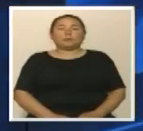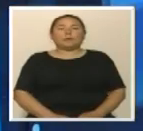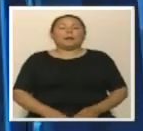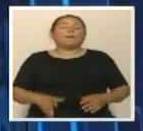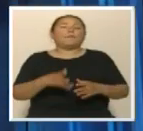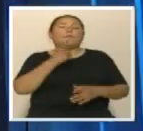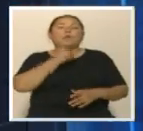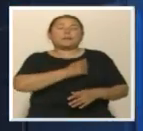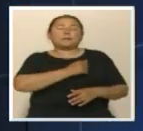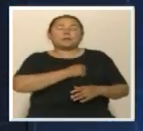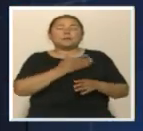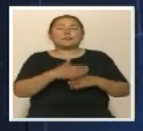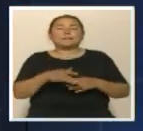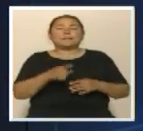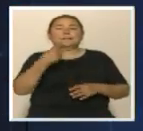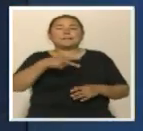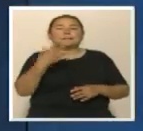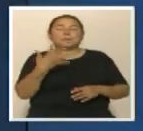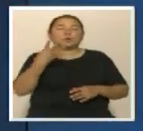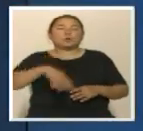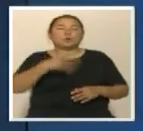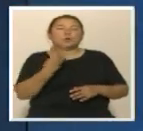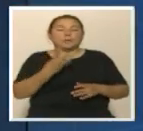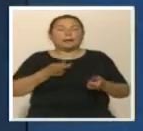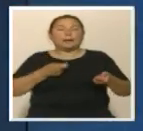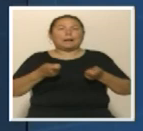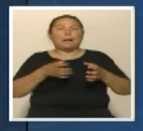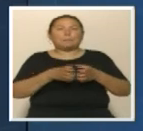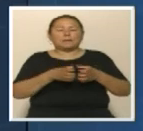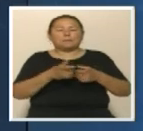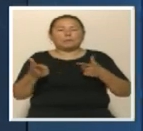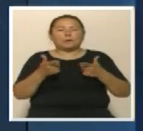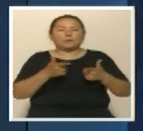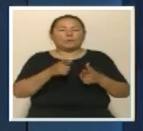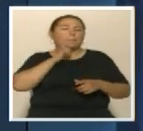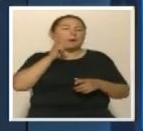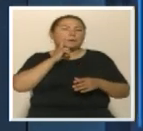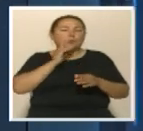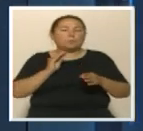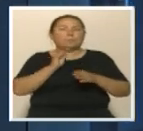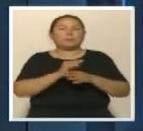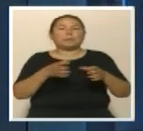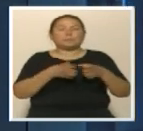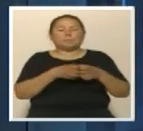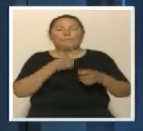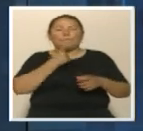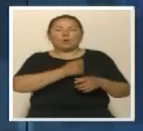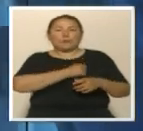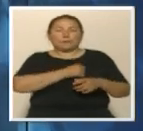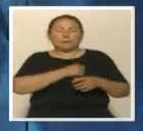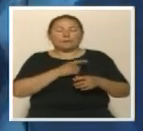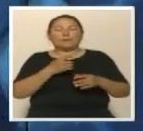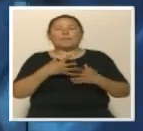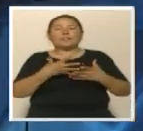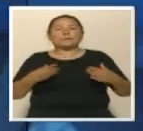Войсковой части 25744 регионального командования «Запад» продолжается подготовка молодого пополнения бойцов. Прибывшие весной